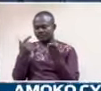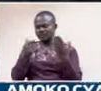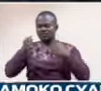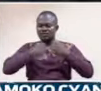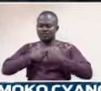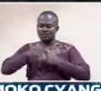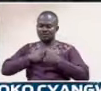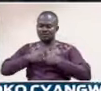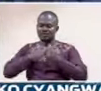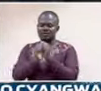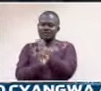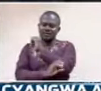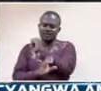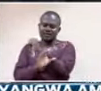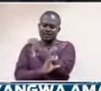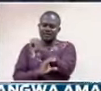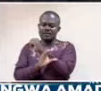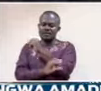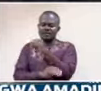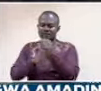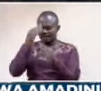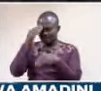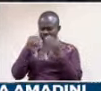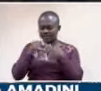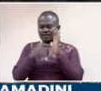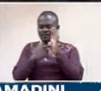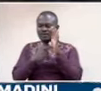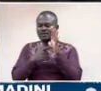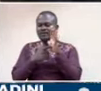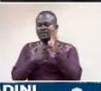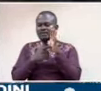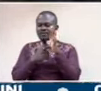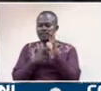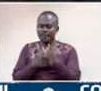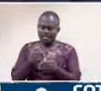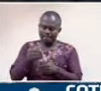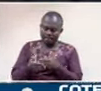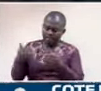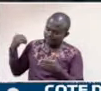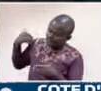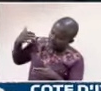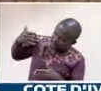Rwanda n'igihugu, kuko bigaragara urugendo twakoze